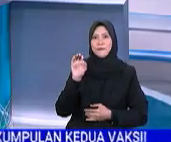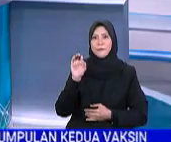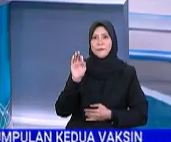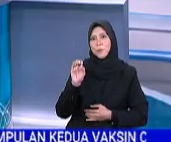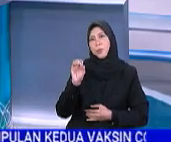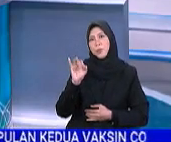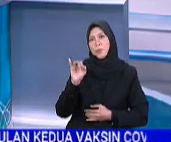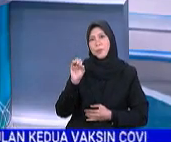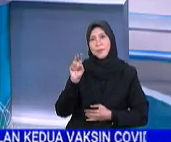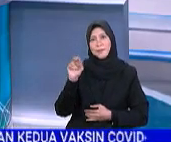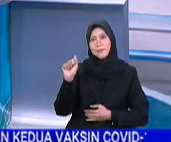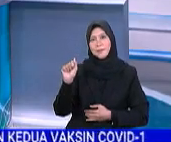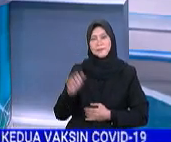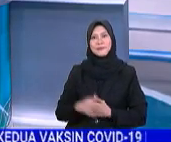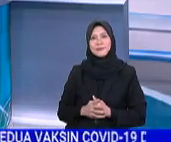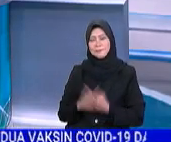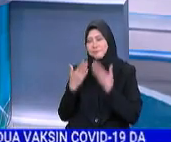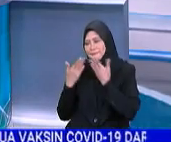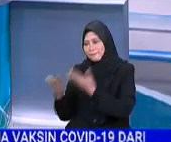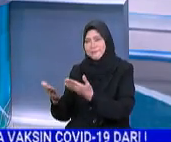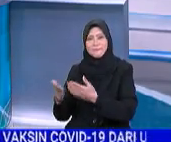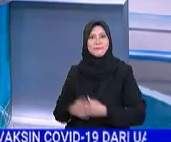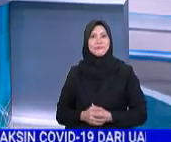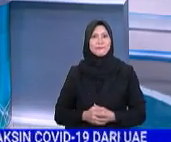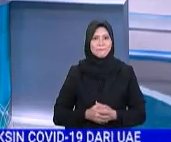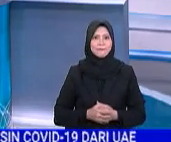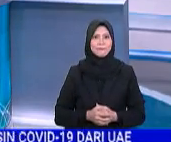Ya, Azrul Faizal di Terengganu, terima kasih.